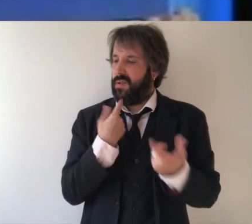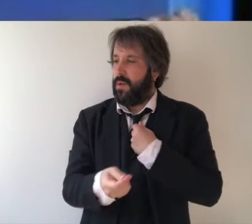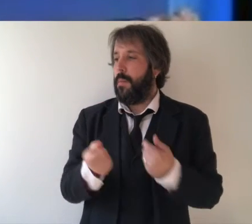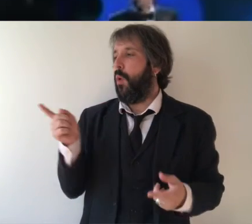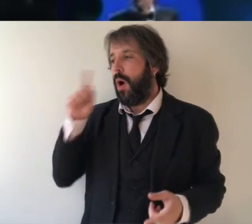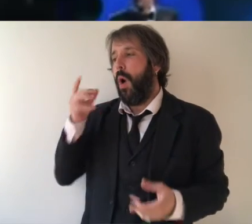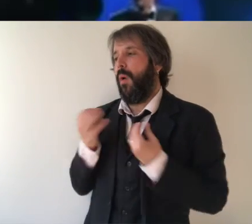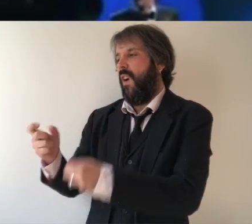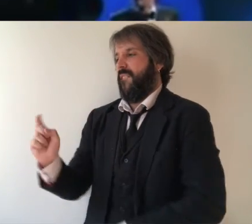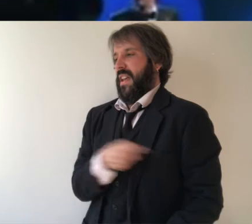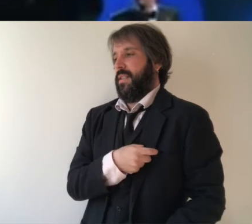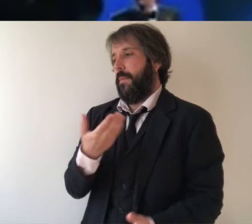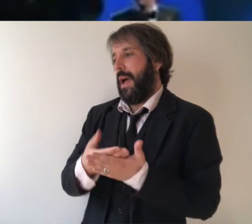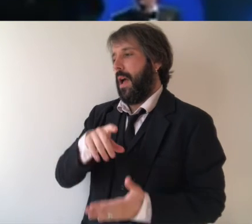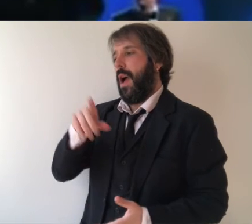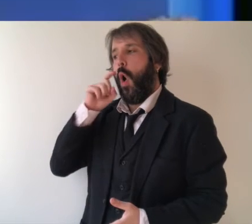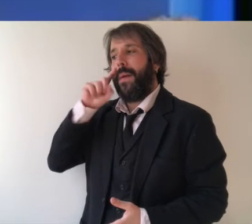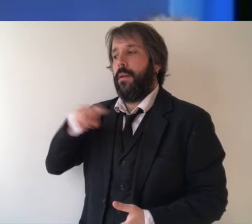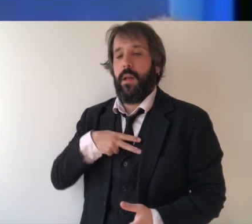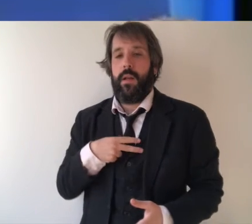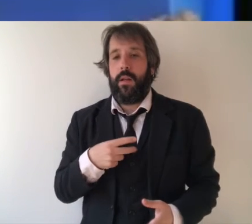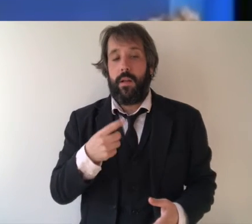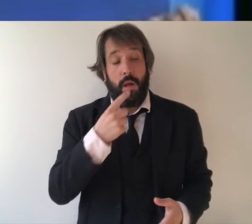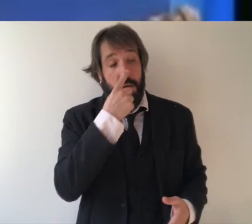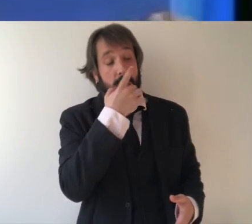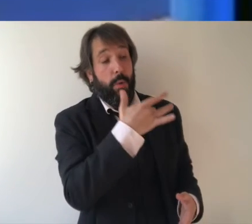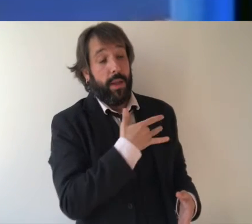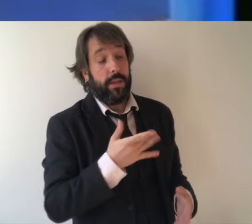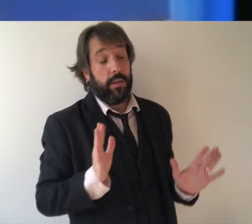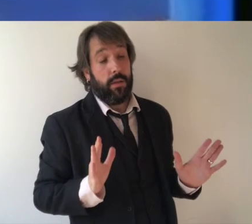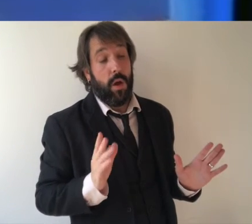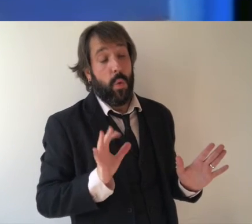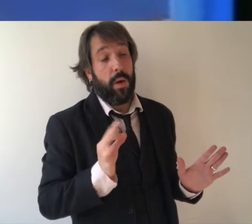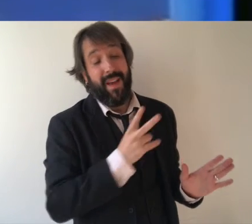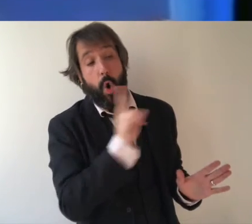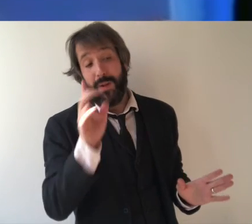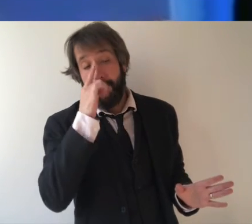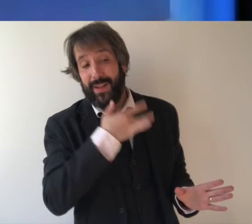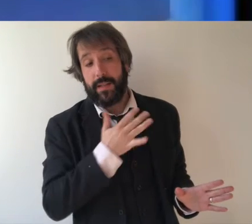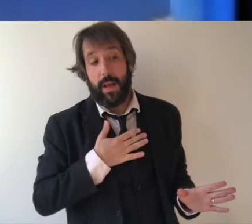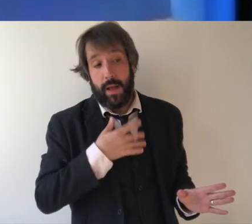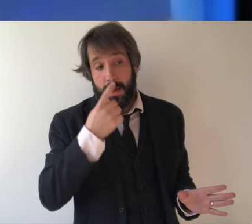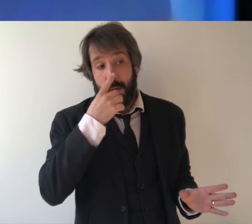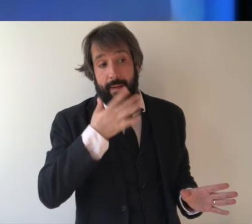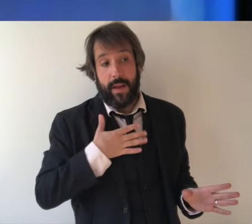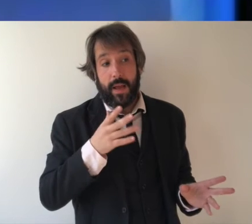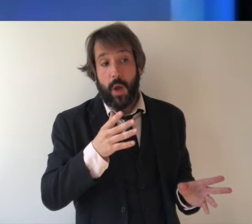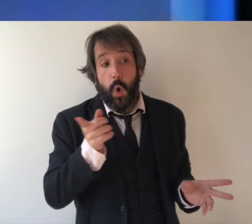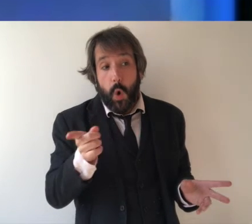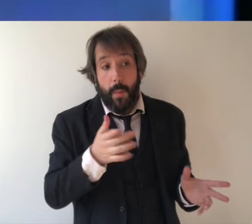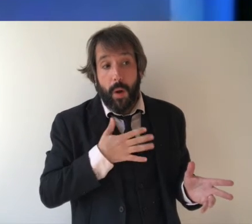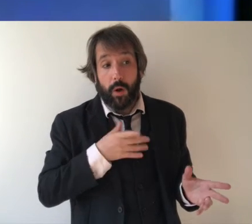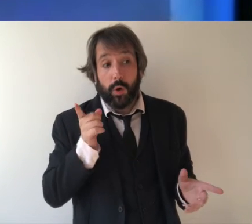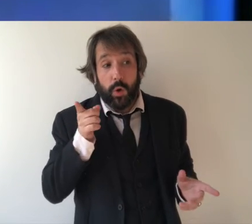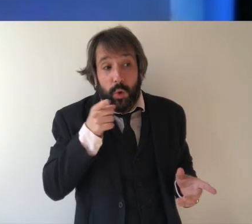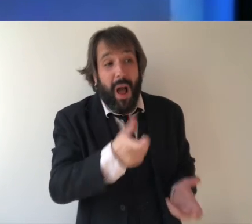vexé, parce que je t'ai fait une remarque. Alors, c'est une hypothèse de leur intimidation, effectivement. Moi, il y en a une autre qui consisterait à penser qu'ils sont un peu intimidés par le